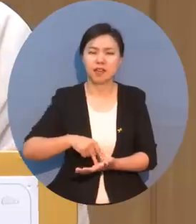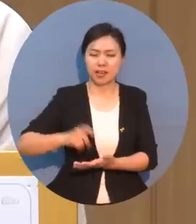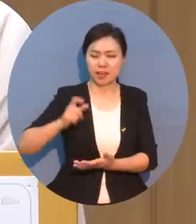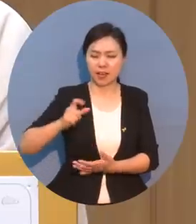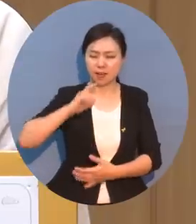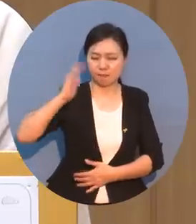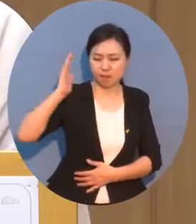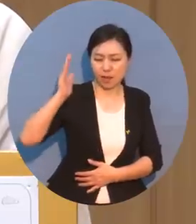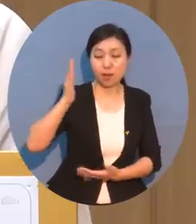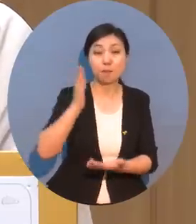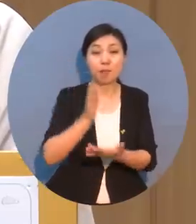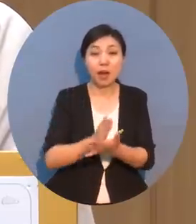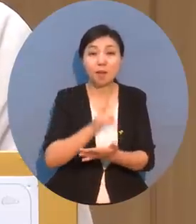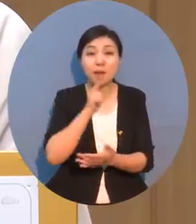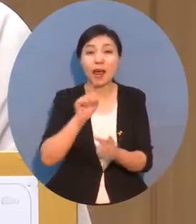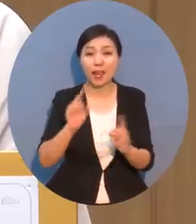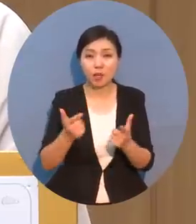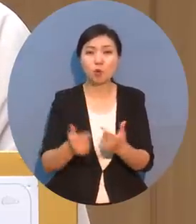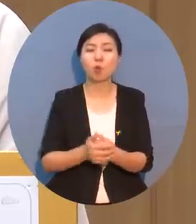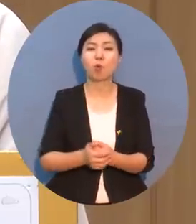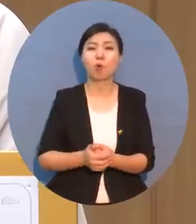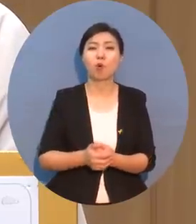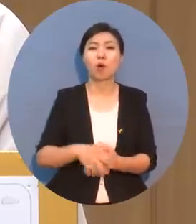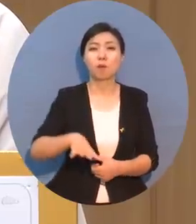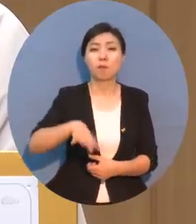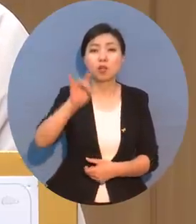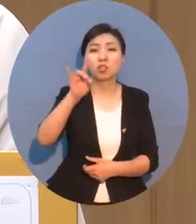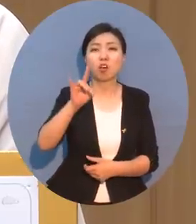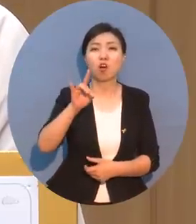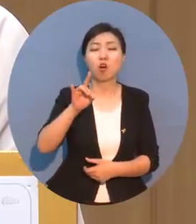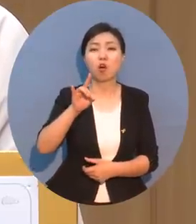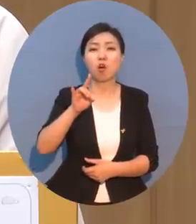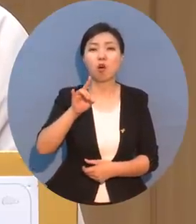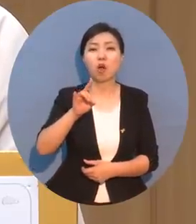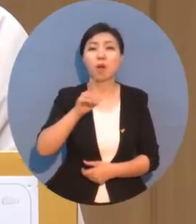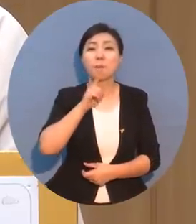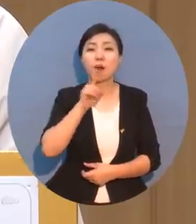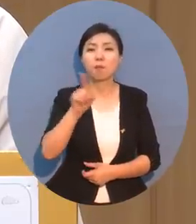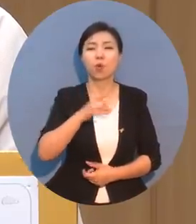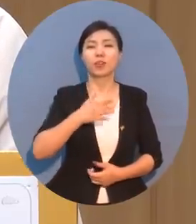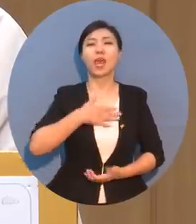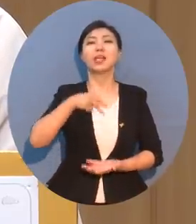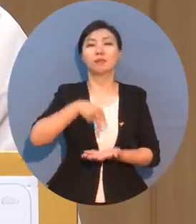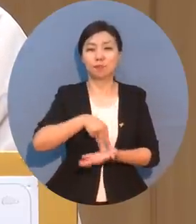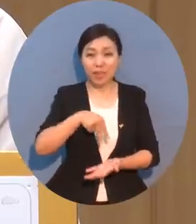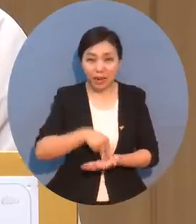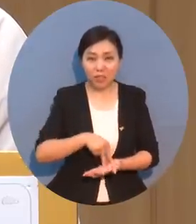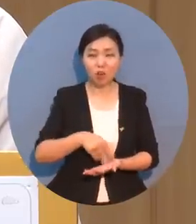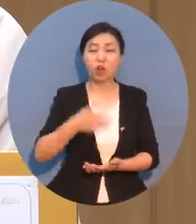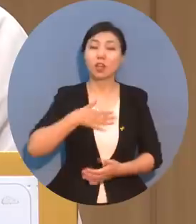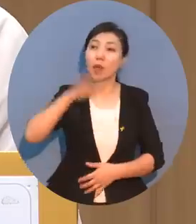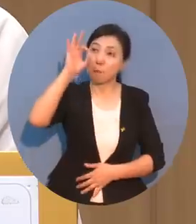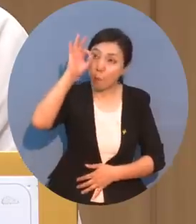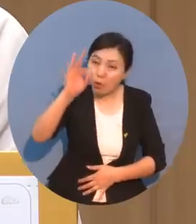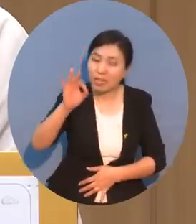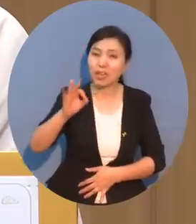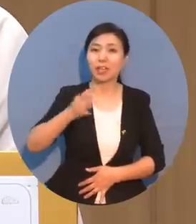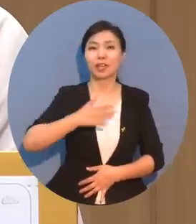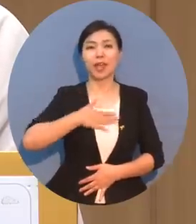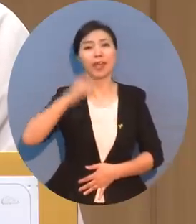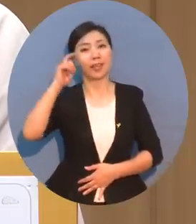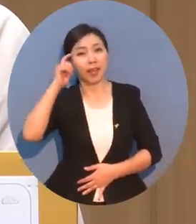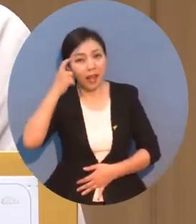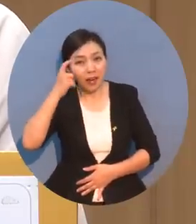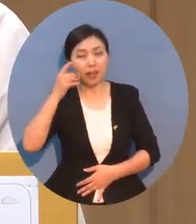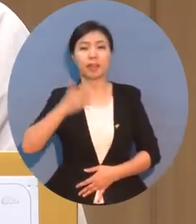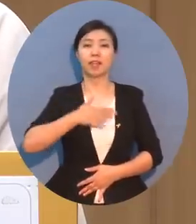그냥 주장하지 마라가 아니라 항상 앞에 뭘 붙이고 내 눈에 파랗게 보인다. 내가 생각하기엔 이렇다.